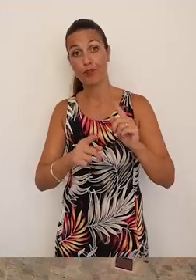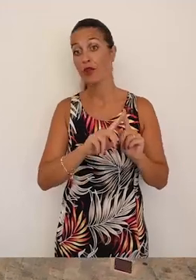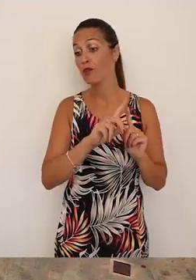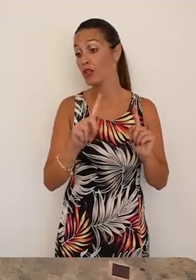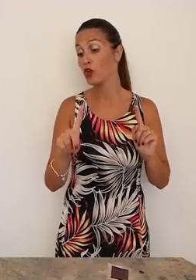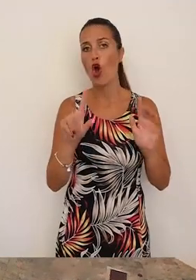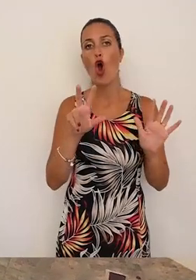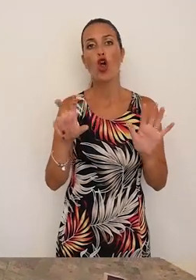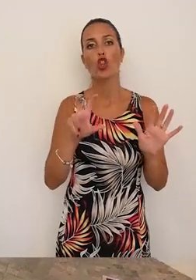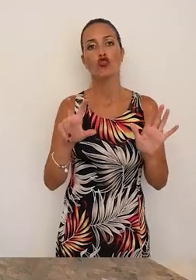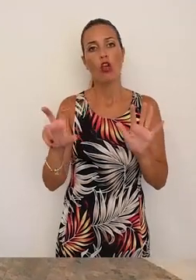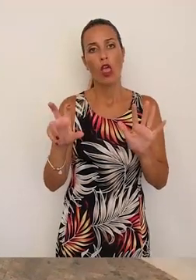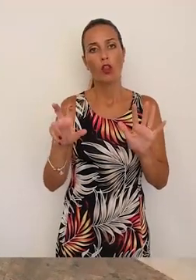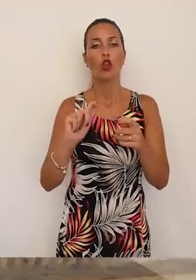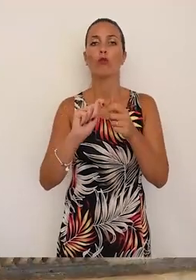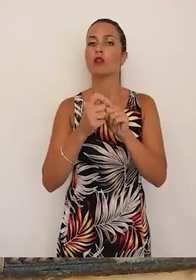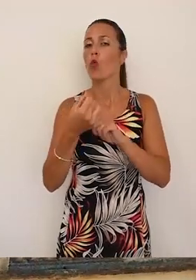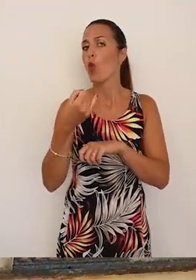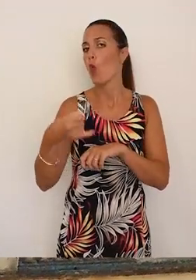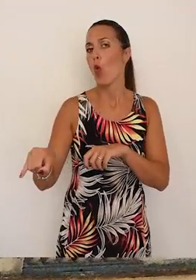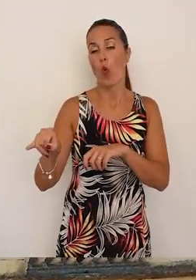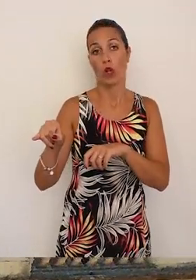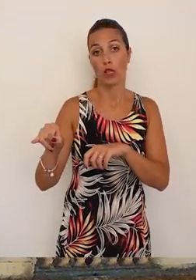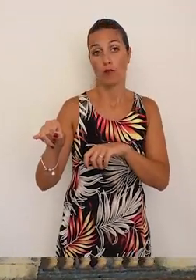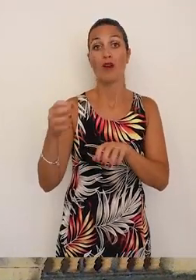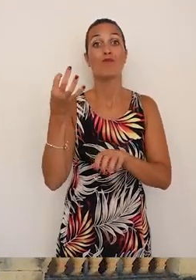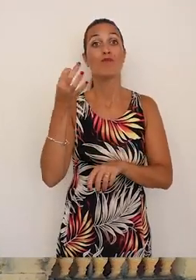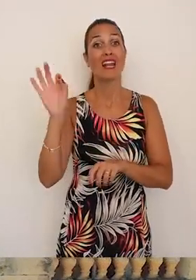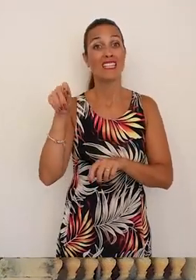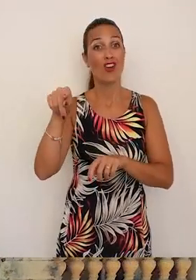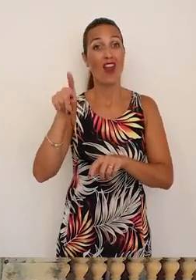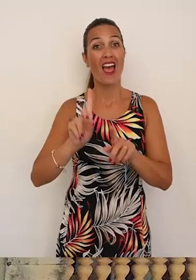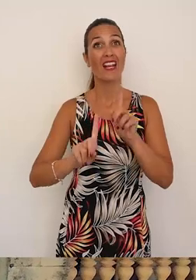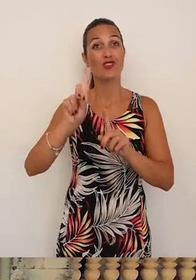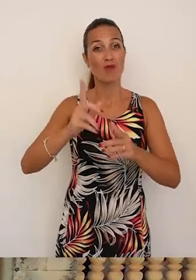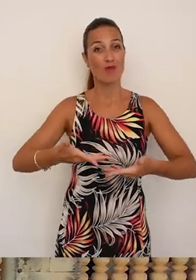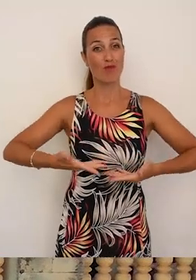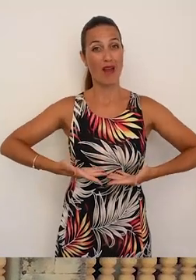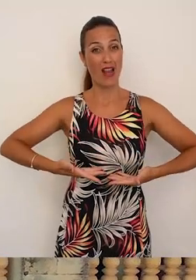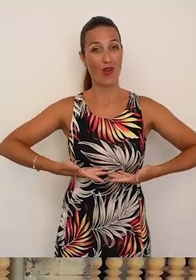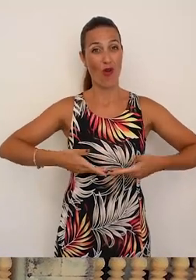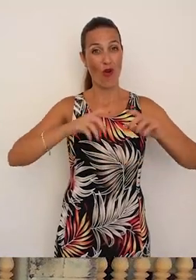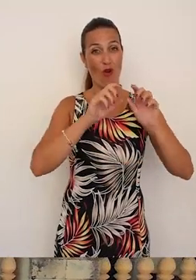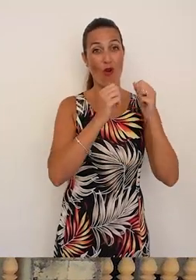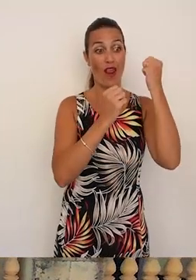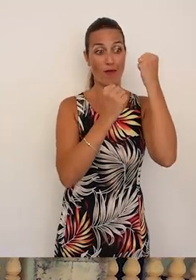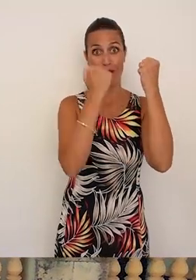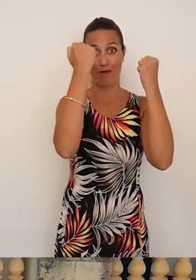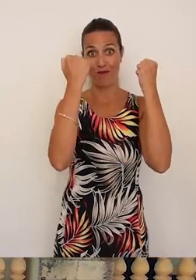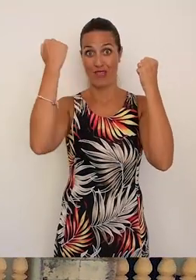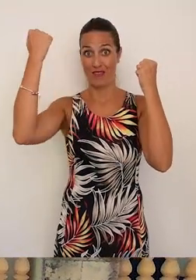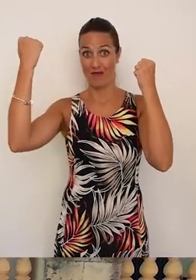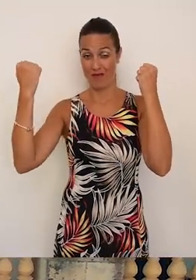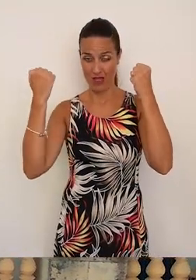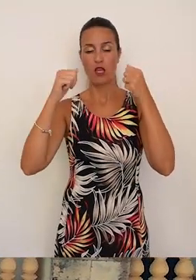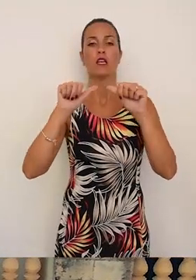All'Ottocento risalgono gli ultimi rifacimenti, in particolare con la realizzazione della graziosa loggia, scandita da un sobrio colonnato